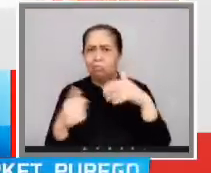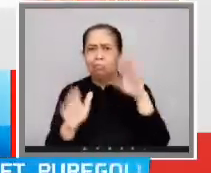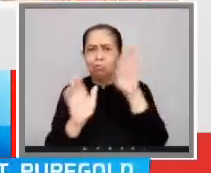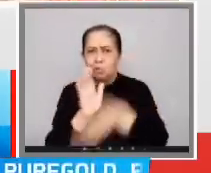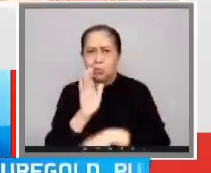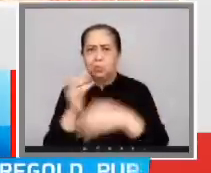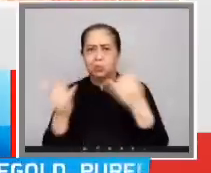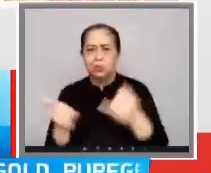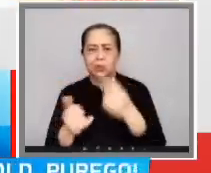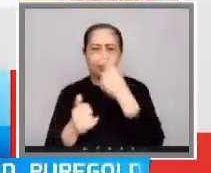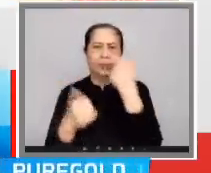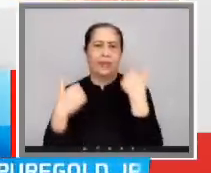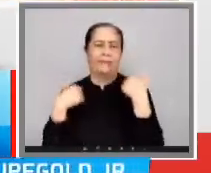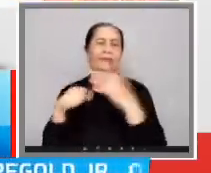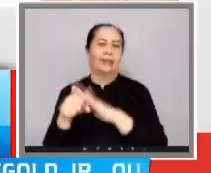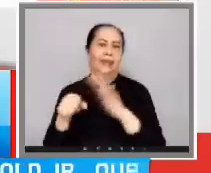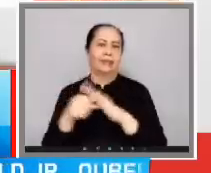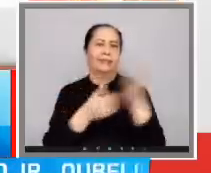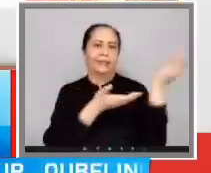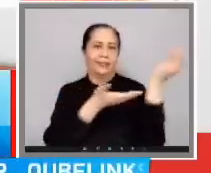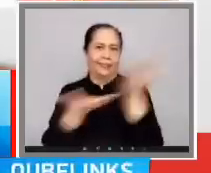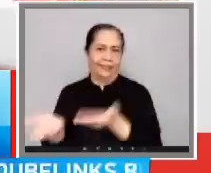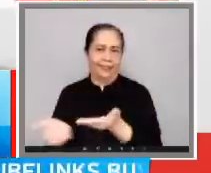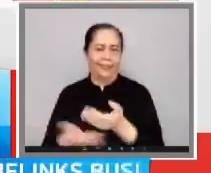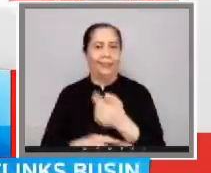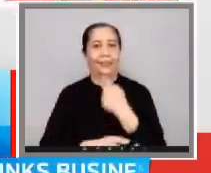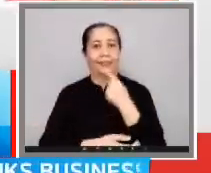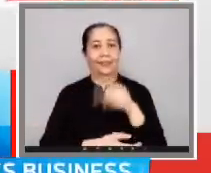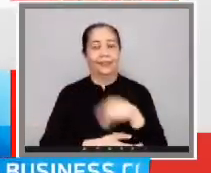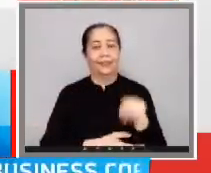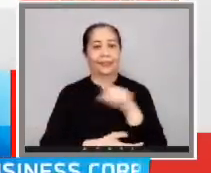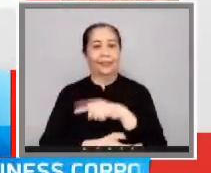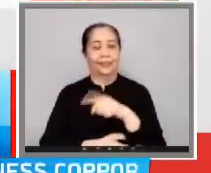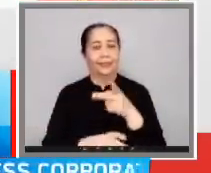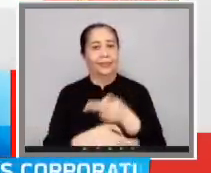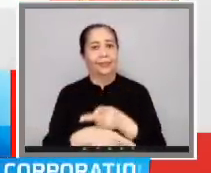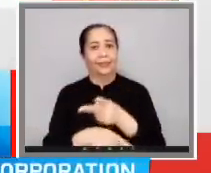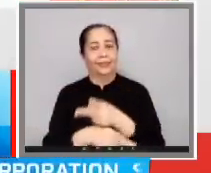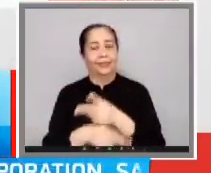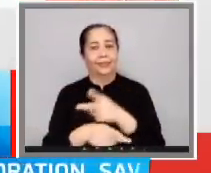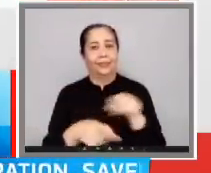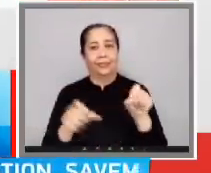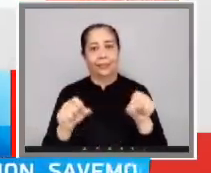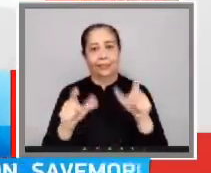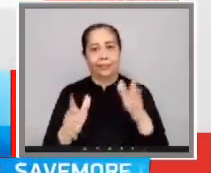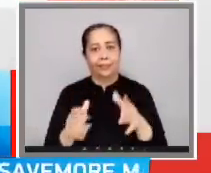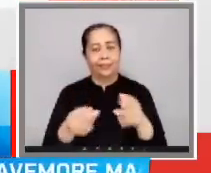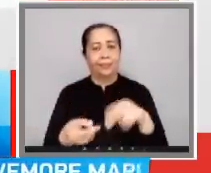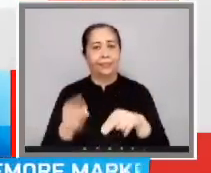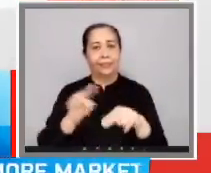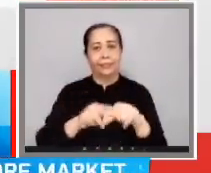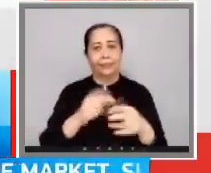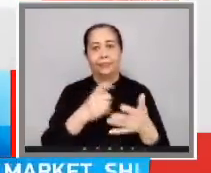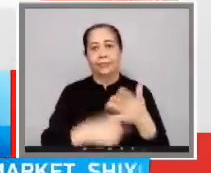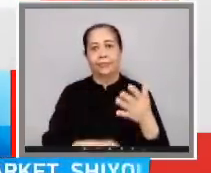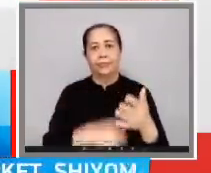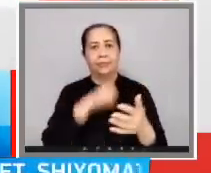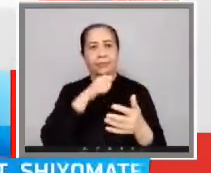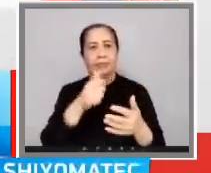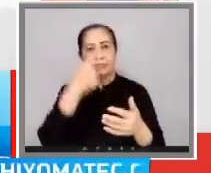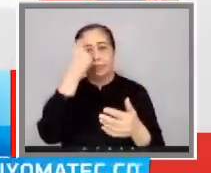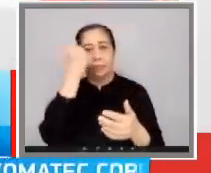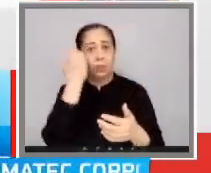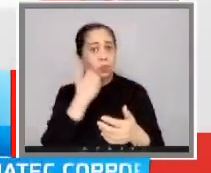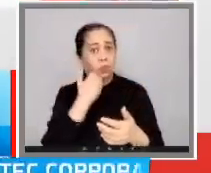dahil meron daw silang sapat na supply. Ayon dito pa rin sa mga namamahal at sa mga nagtitinda, ang pagtaas ng presyo ay hindi dahil sa kakulangan